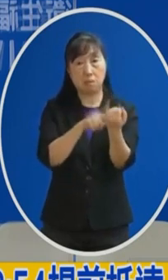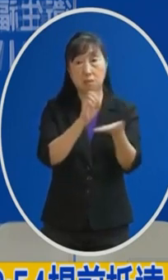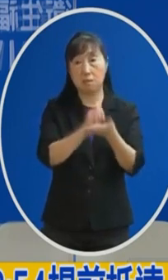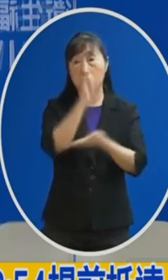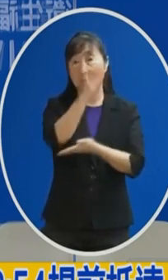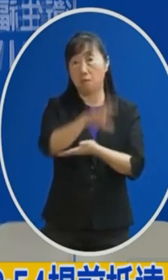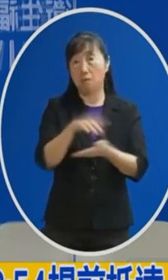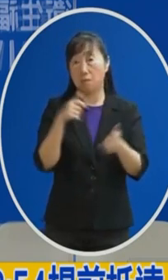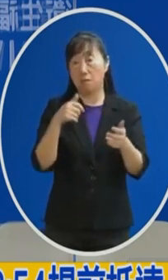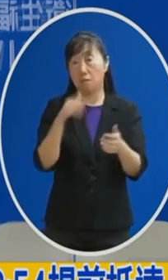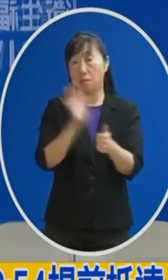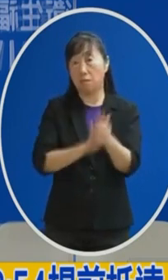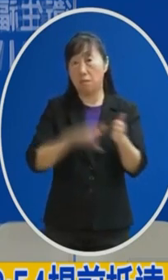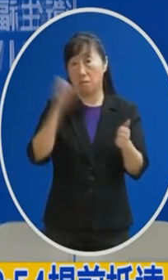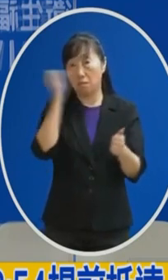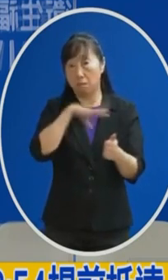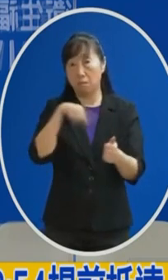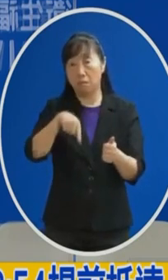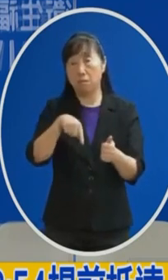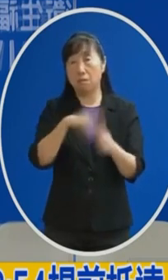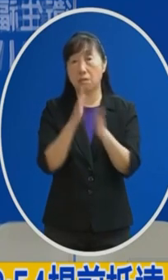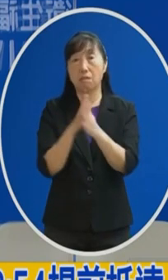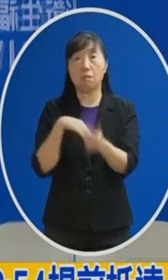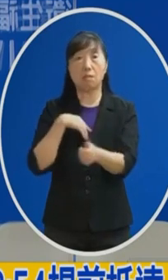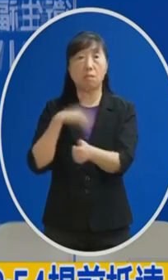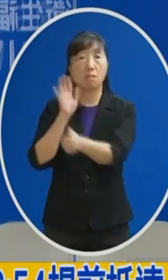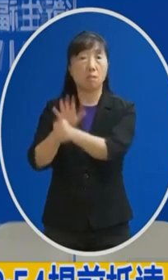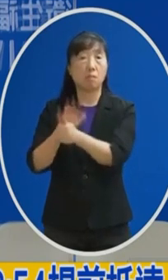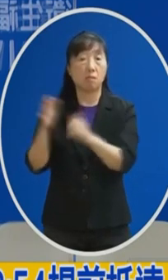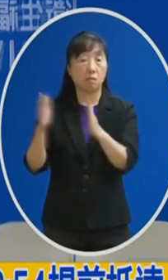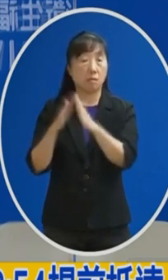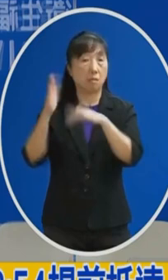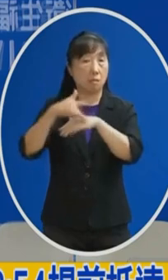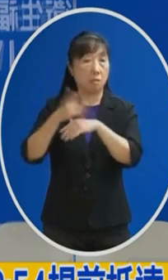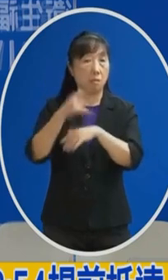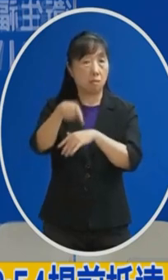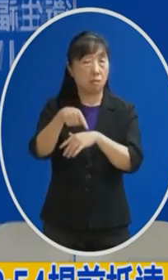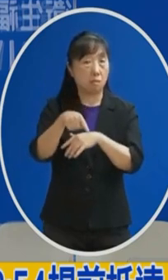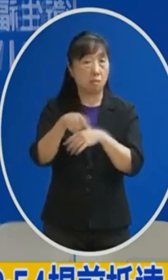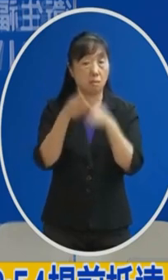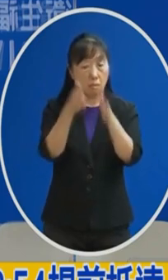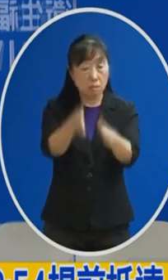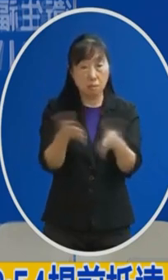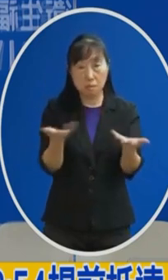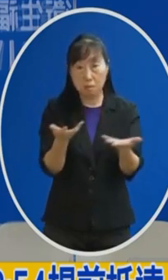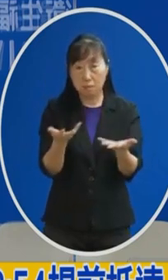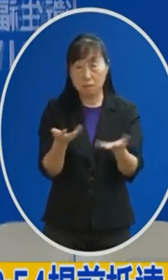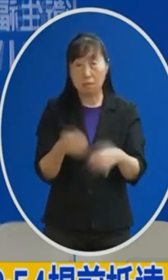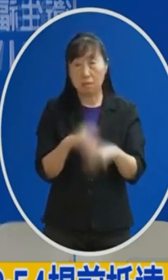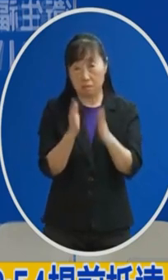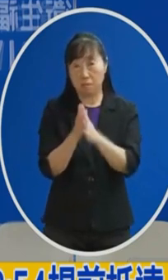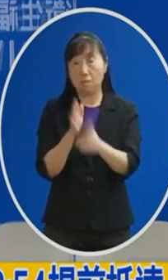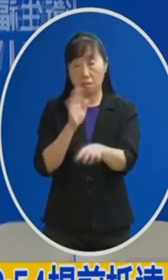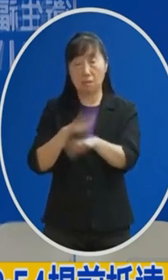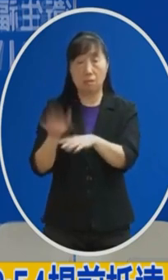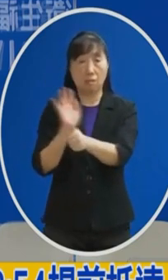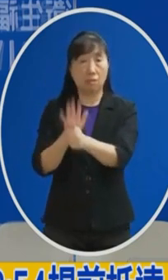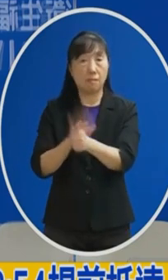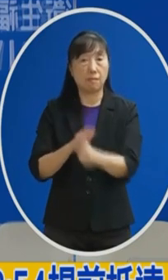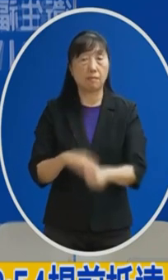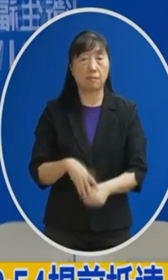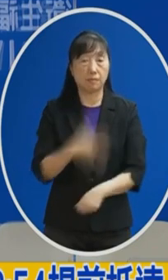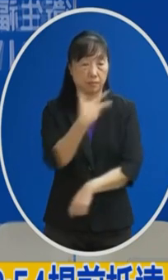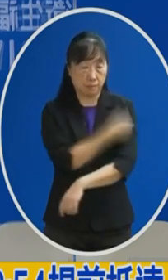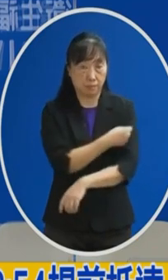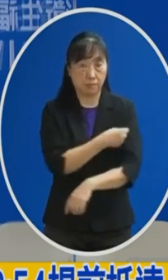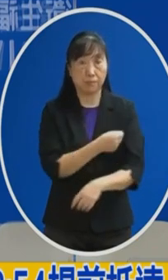哦，那也会协助家属来申请这个相关的疫苗的事件的救济哦。那究竟是跟打疫苗或打